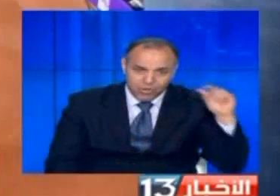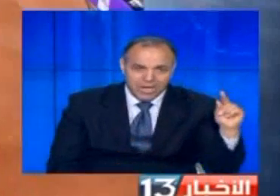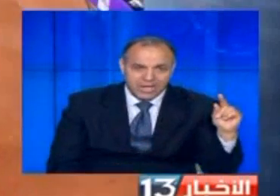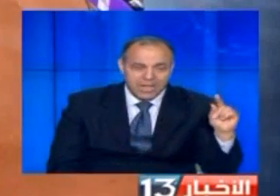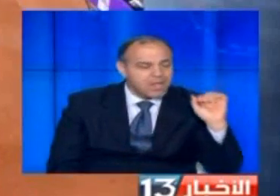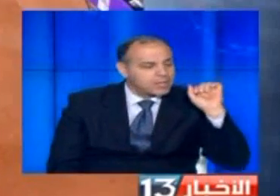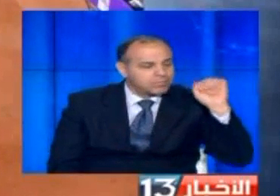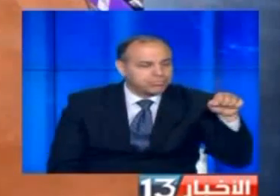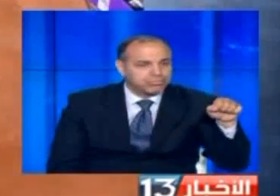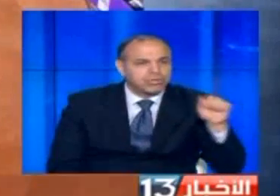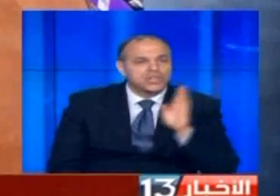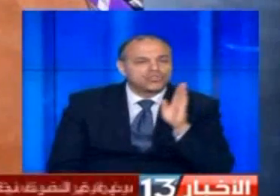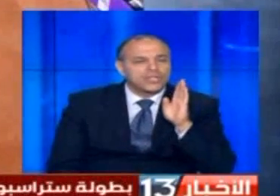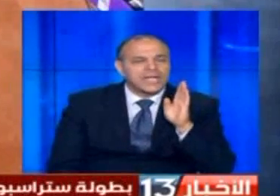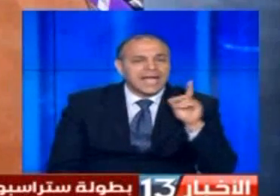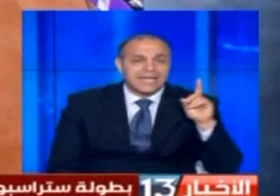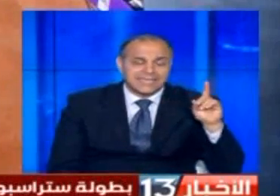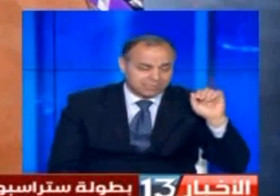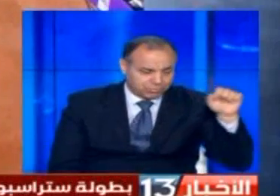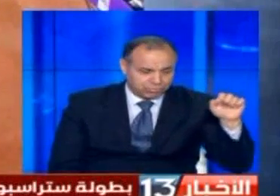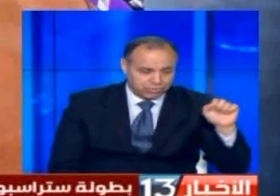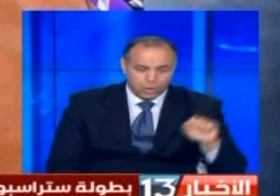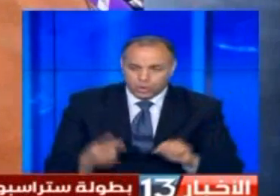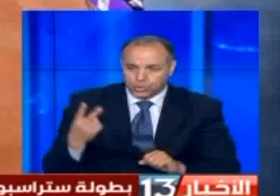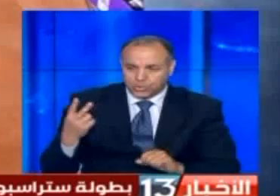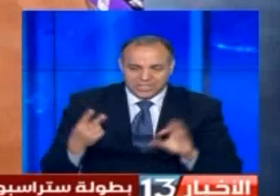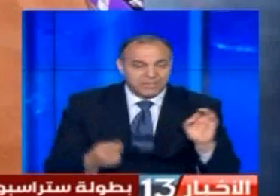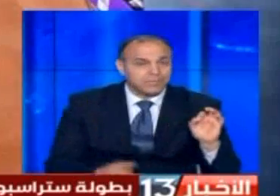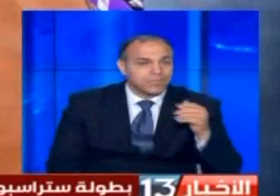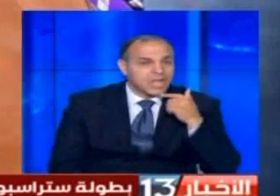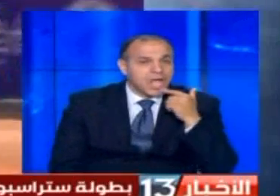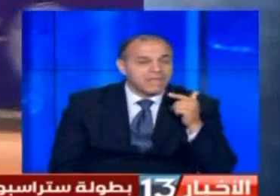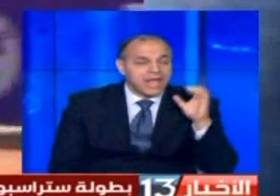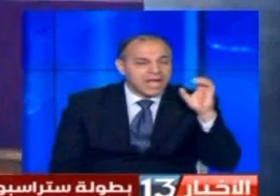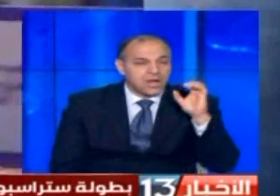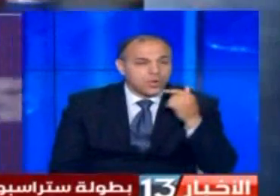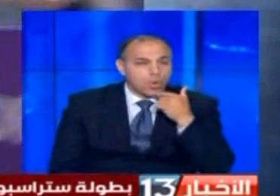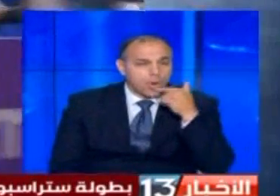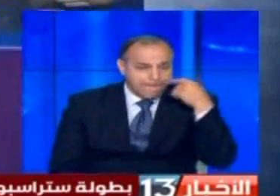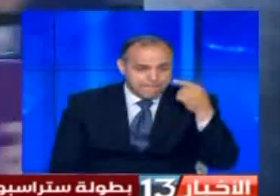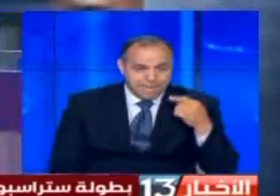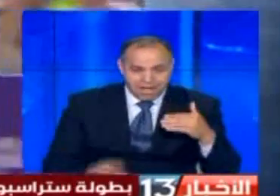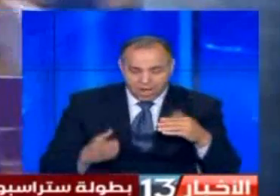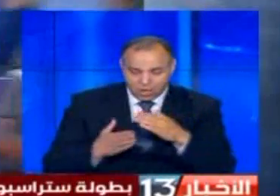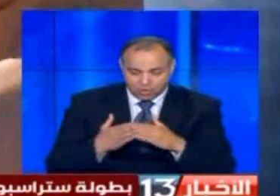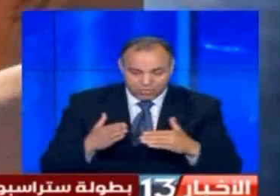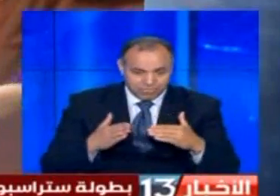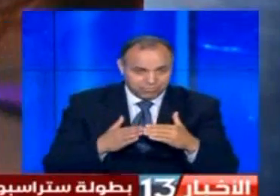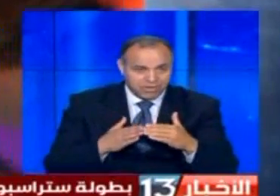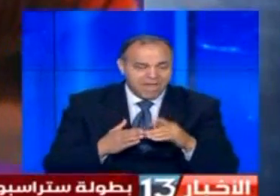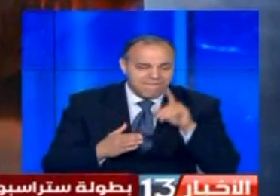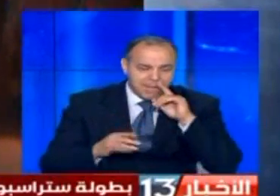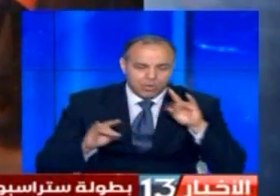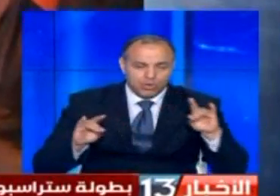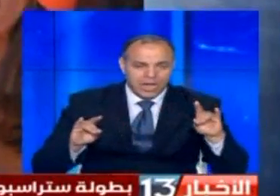اثر انتصارها على تشيكيه كريستينا بليسكوفا بمجموعتين دون رد كارولين جارسيا ستبي في الدور نصف النهائي الاستراليه